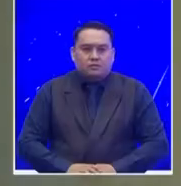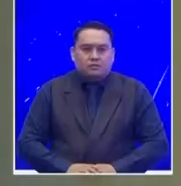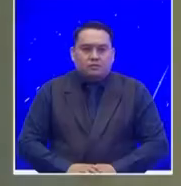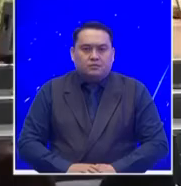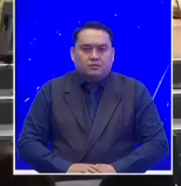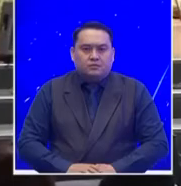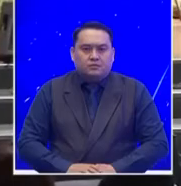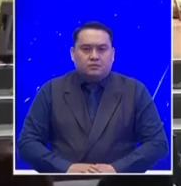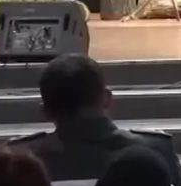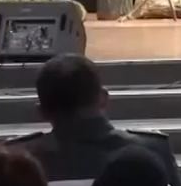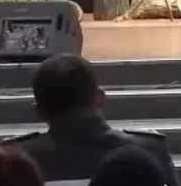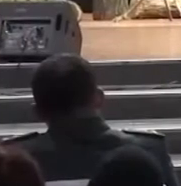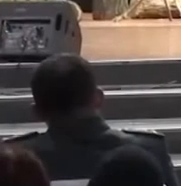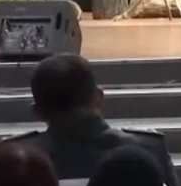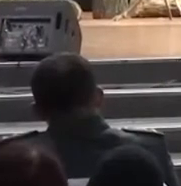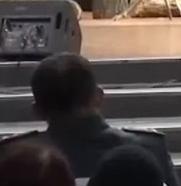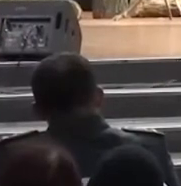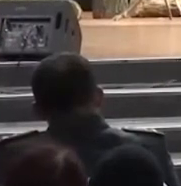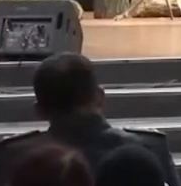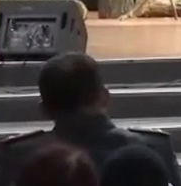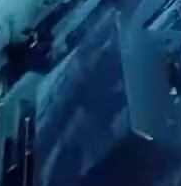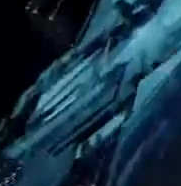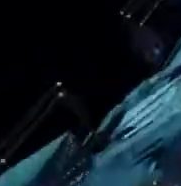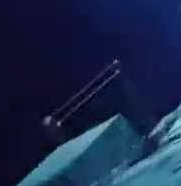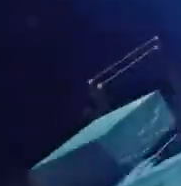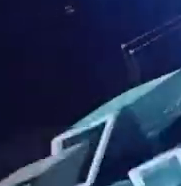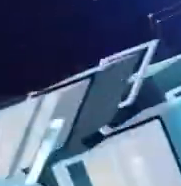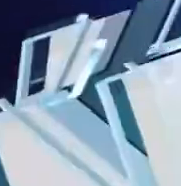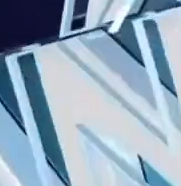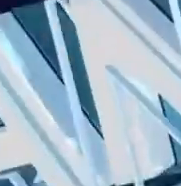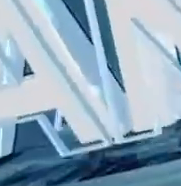Әмина Құдайберген, Аманжол Жүнкешев, Жетісу арнасы.